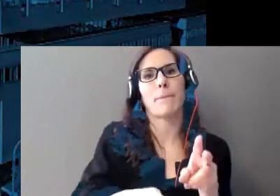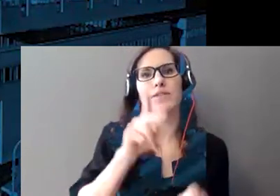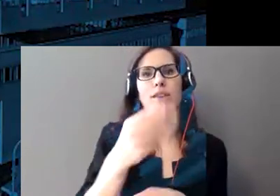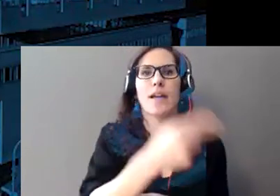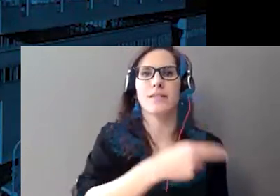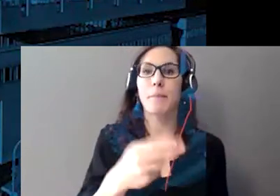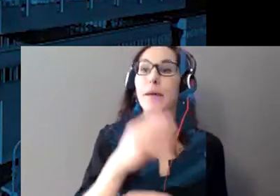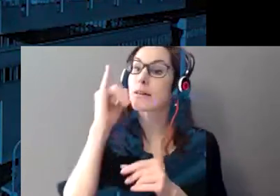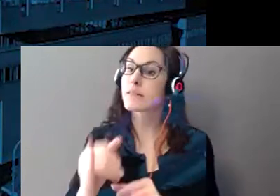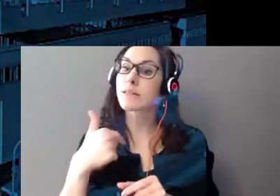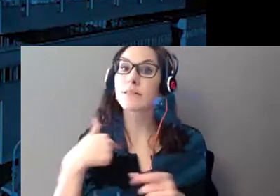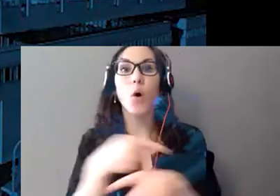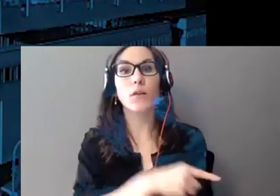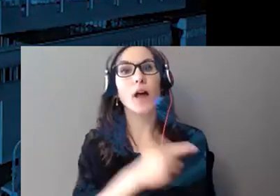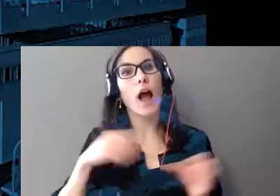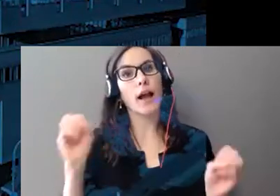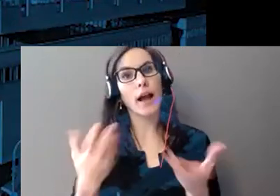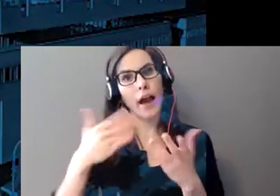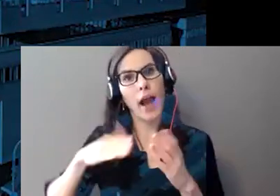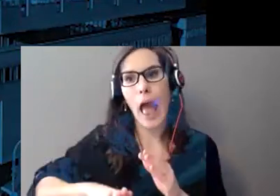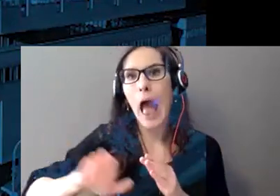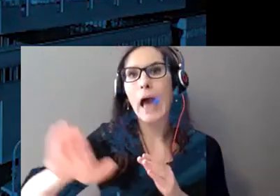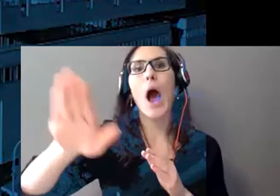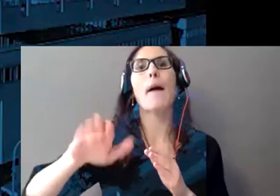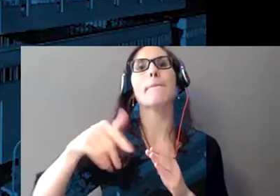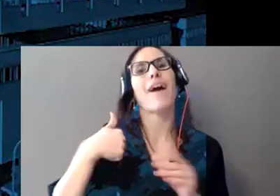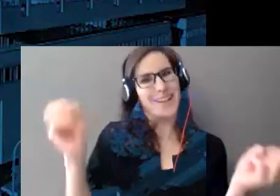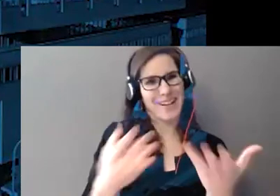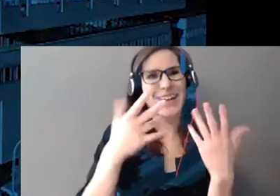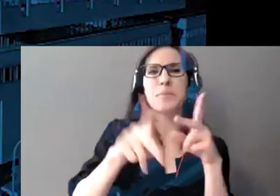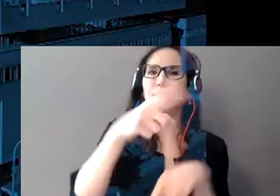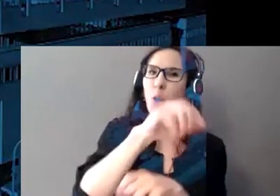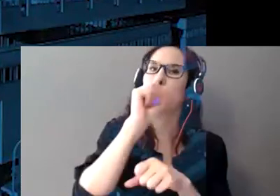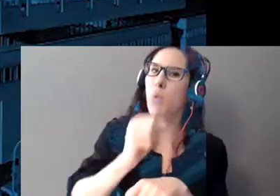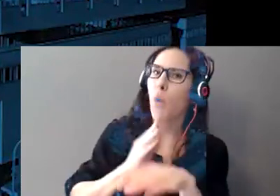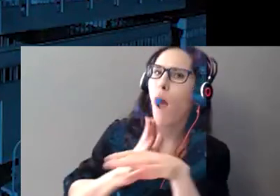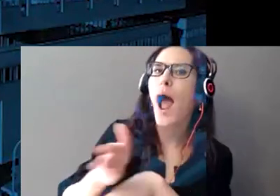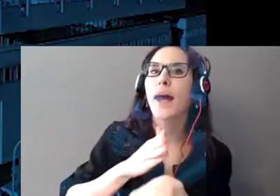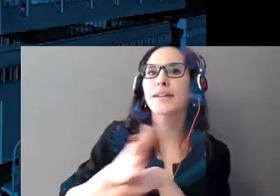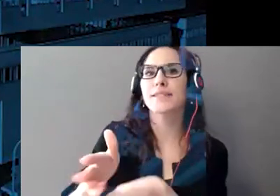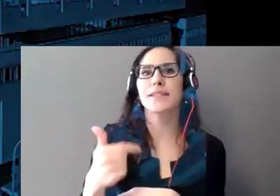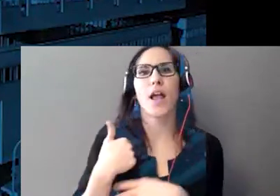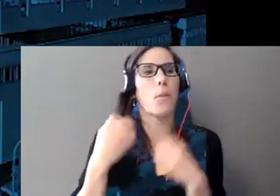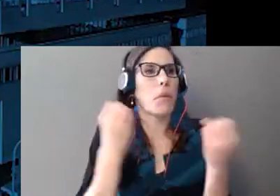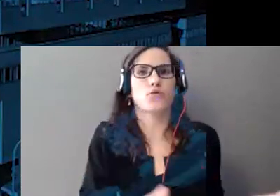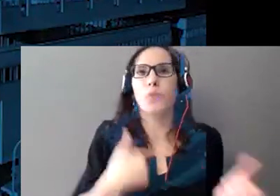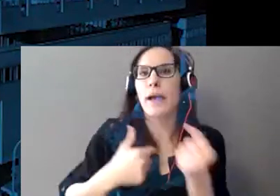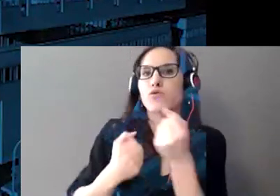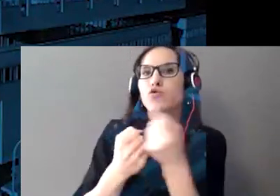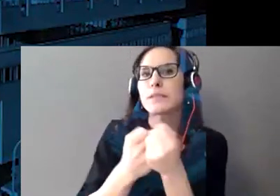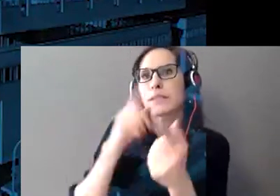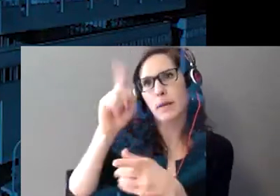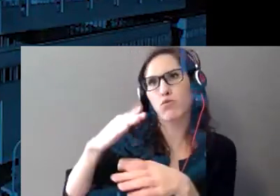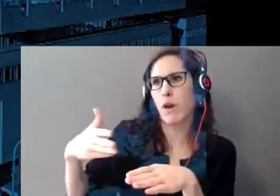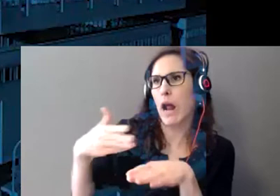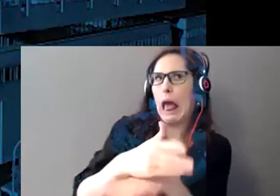capables d'avoir accès au bâtiment sans nécessairement avoir besoin de soutien pour entrer dans l'aménagement donc